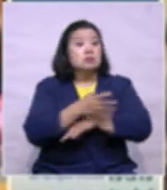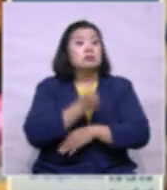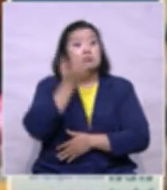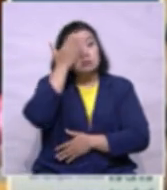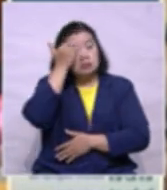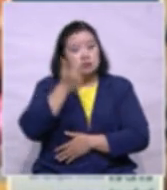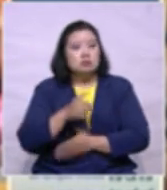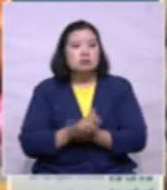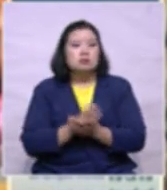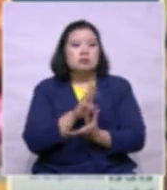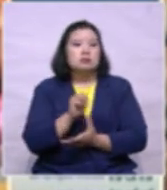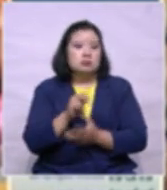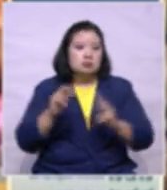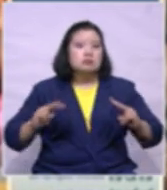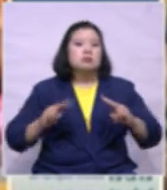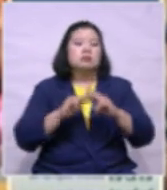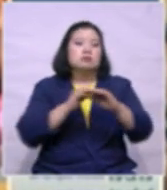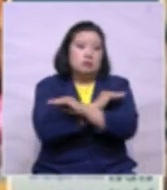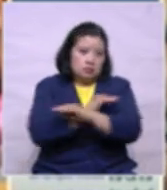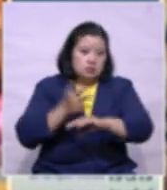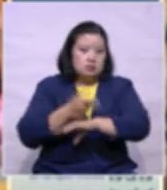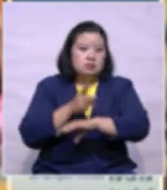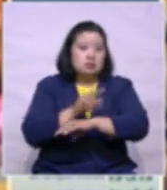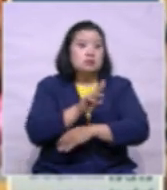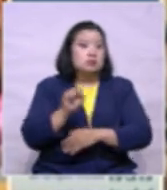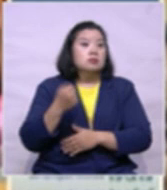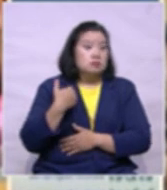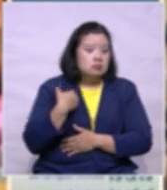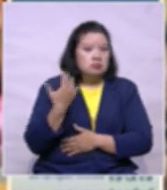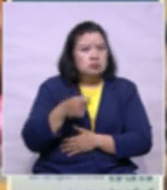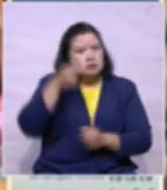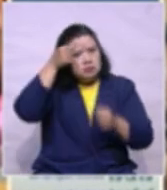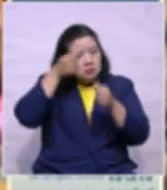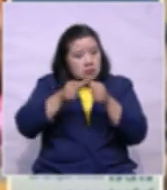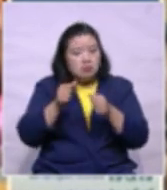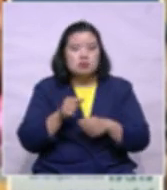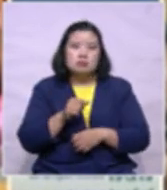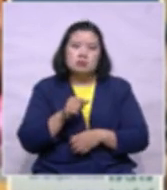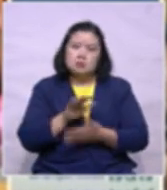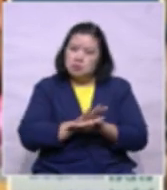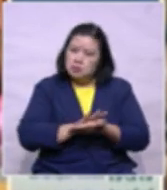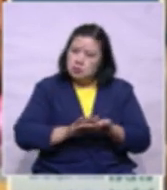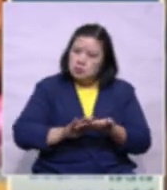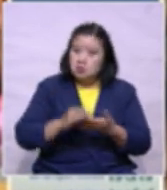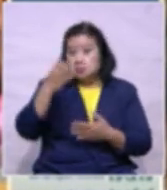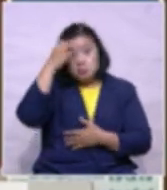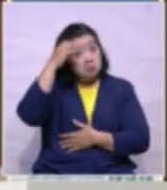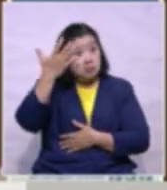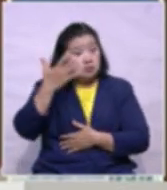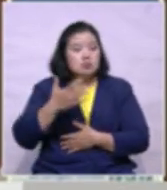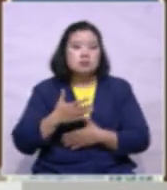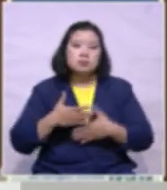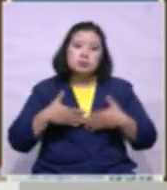ากใช่ไหมคือเป็นรัฐมนตรีคมนาคมเคยเป็นประธานสภาแล้วก็ภาพที่เราจำท่านคือท่านเป็นคนสุภาพเรียบร้อยนะครับตอนที่ท่านคุมมหาดไทยท่านก็ไม่